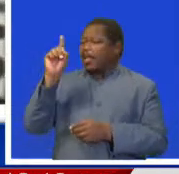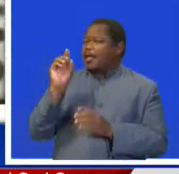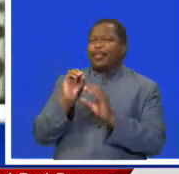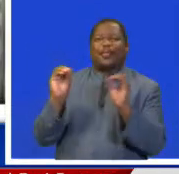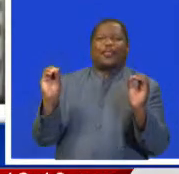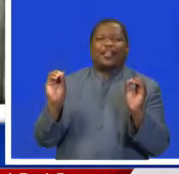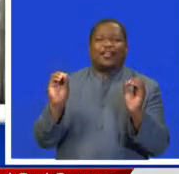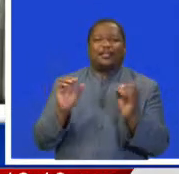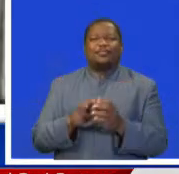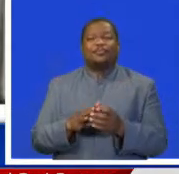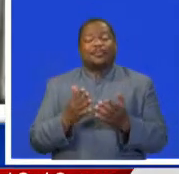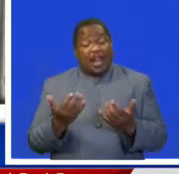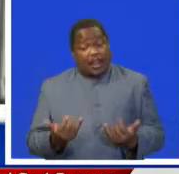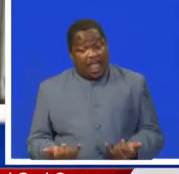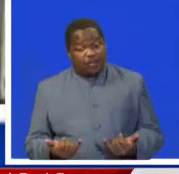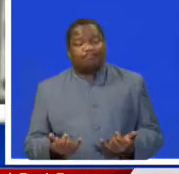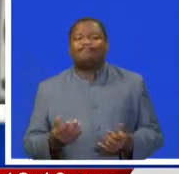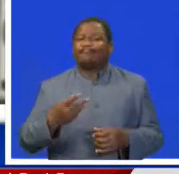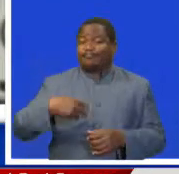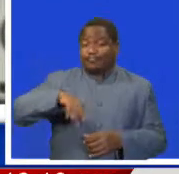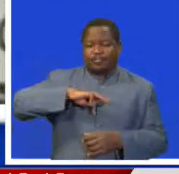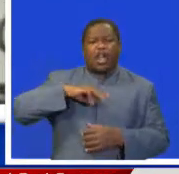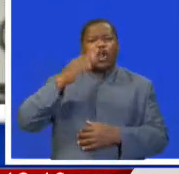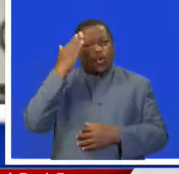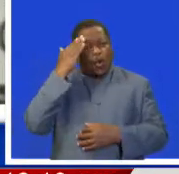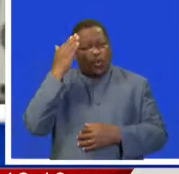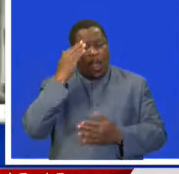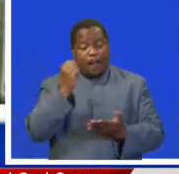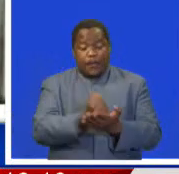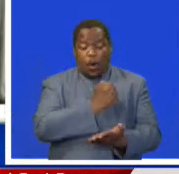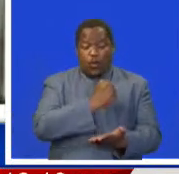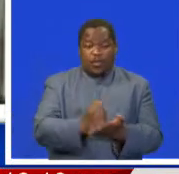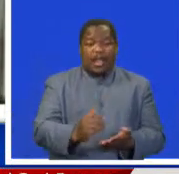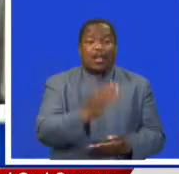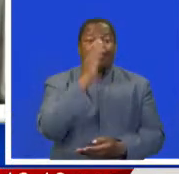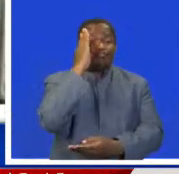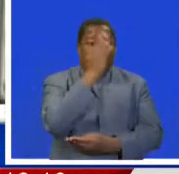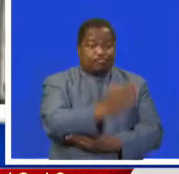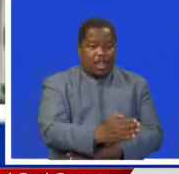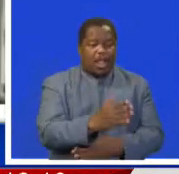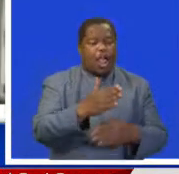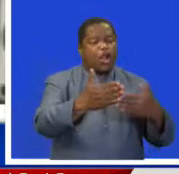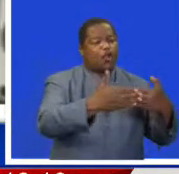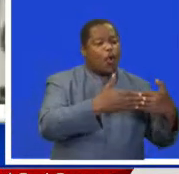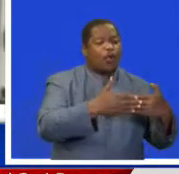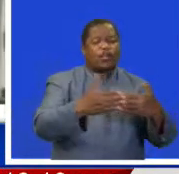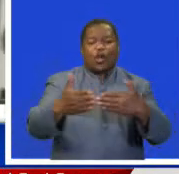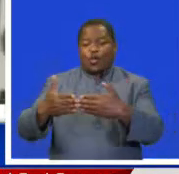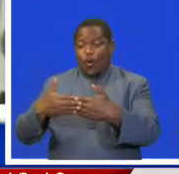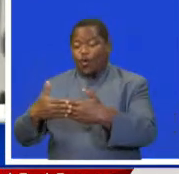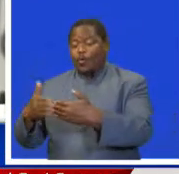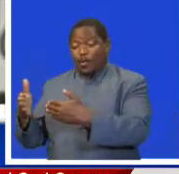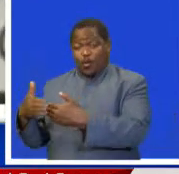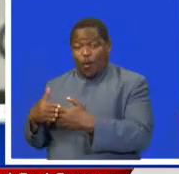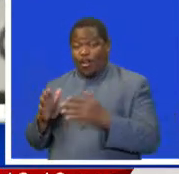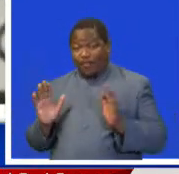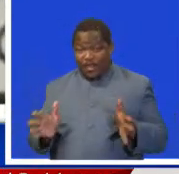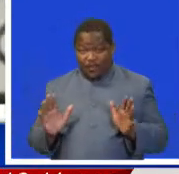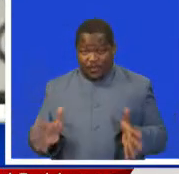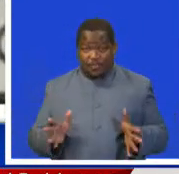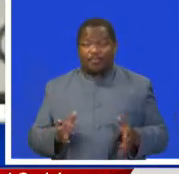lapha emaborder avaliwe, so onke nje emaborder la kumela ngale awuphumi nje unless kunama special cases lento